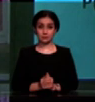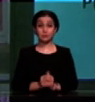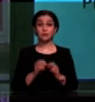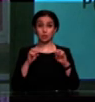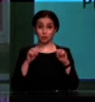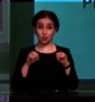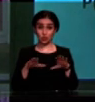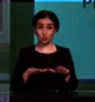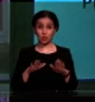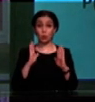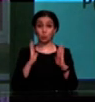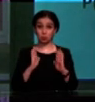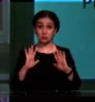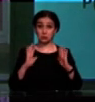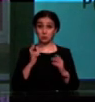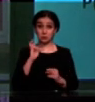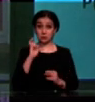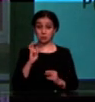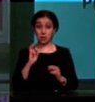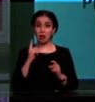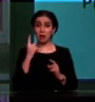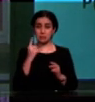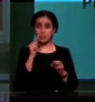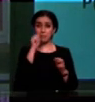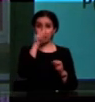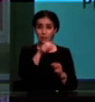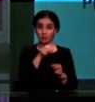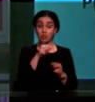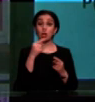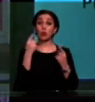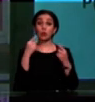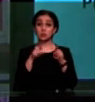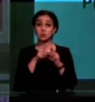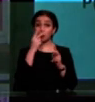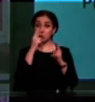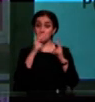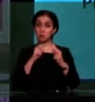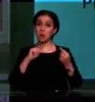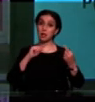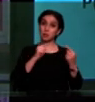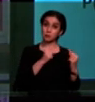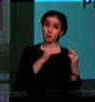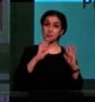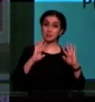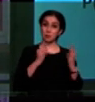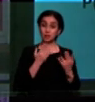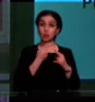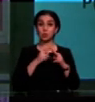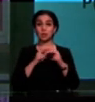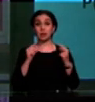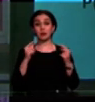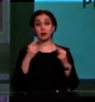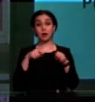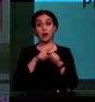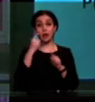Решение. Пусть событие Б – хотя бы одно попадание. Рассмотрим противоположные события. Событие А1